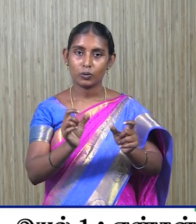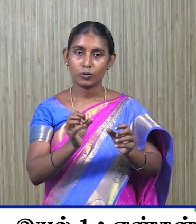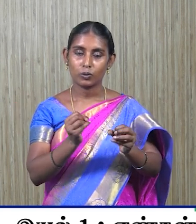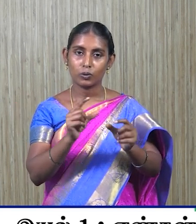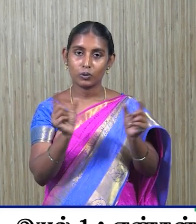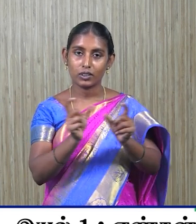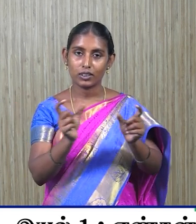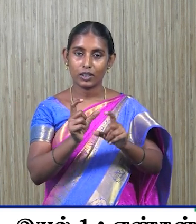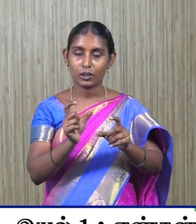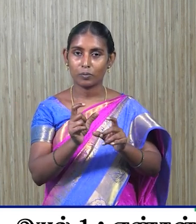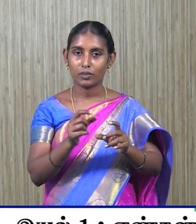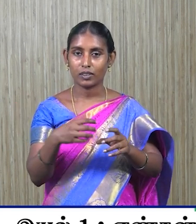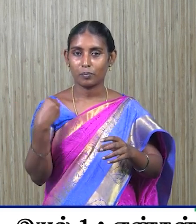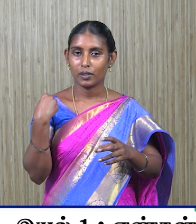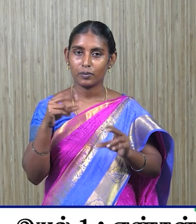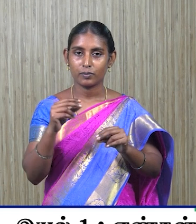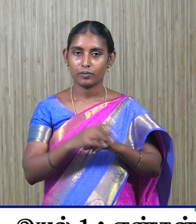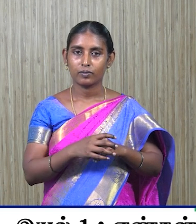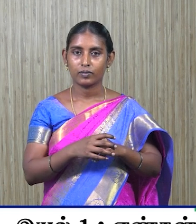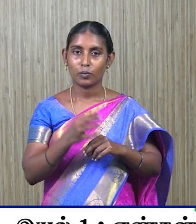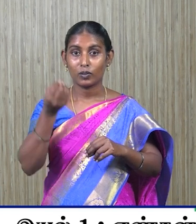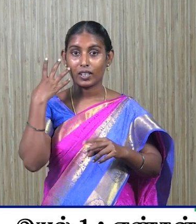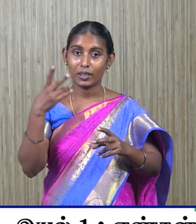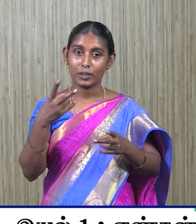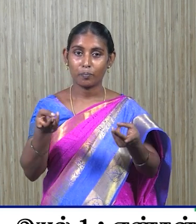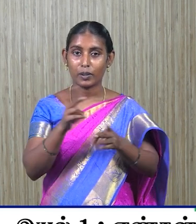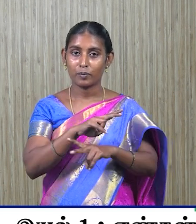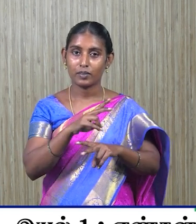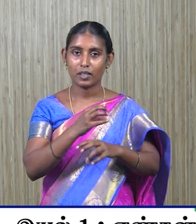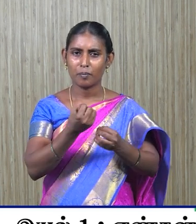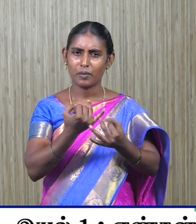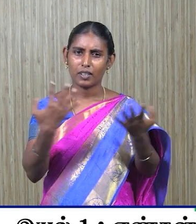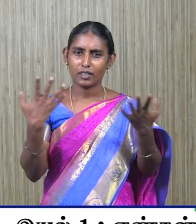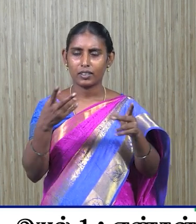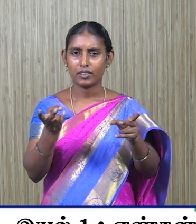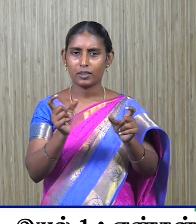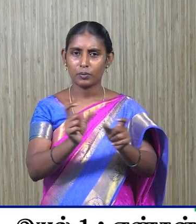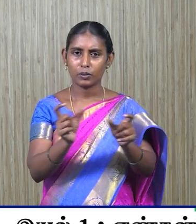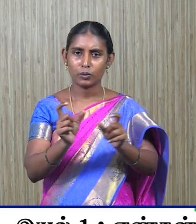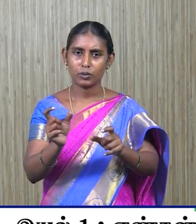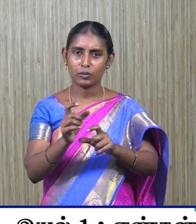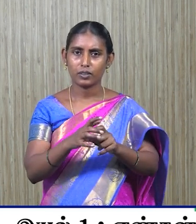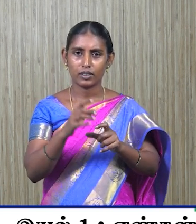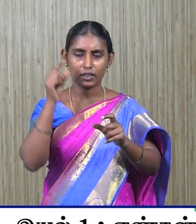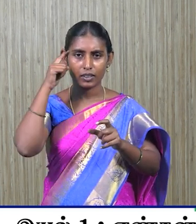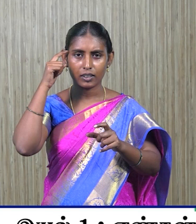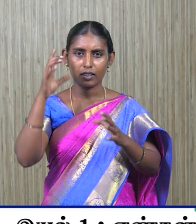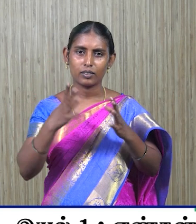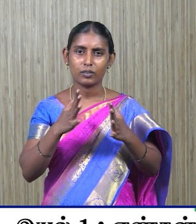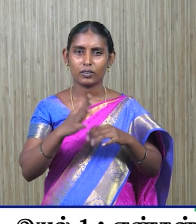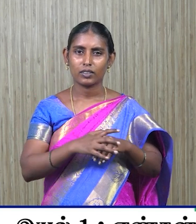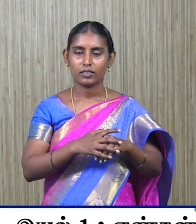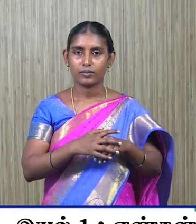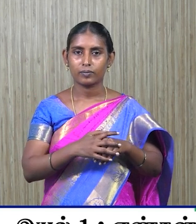பண்பு. இதே வரையறை தான் நம்ம பரிமாற்ற பண்புக்கு சொன்னோம். பல எண்களை கூட்டும்போது அவை எண்களின் வரிசையை பற்றி கருத்தில் கொள்ள தேவையில்லை.